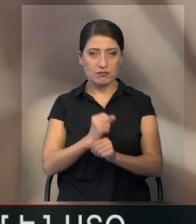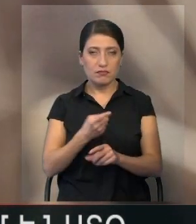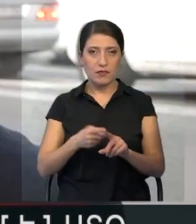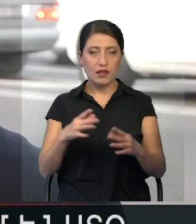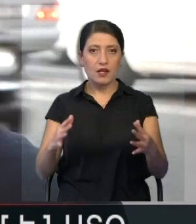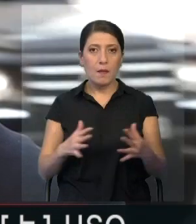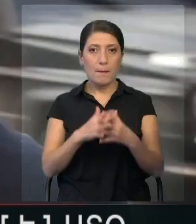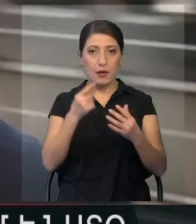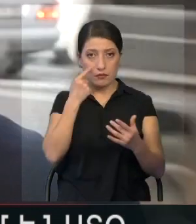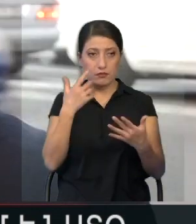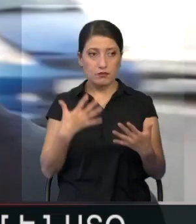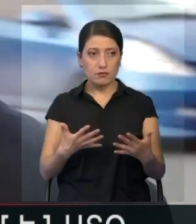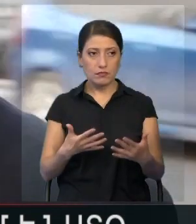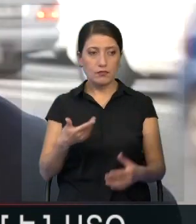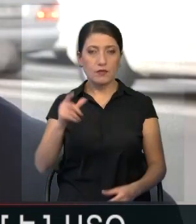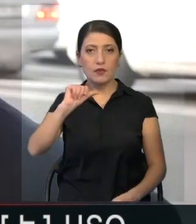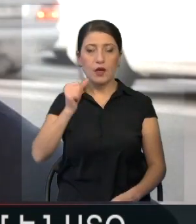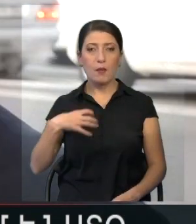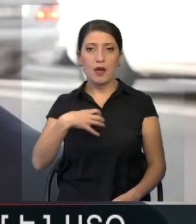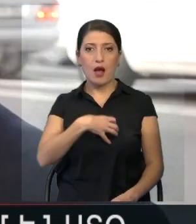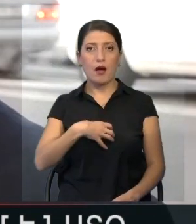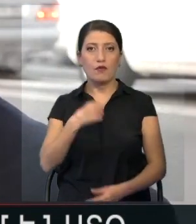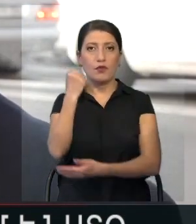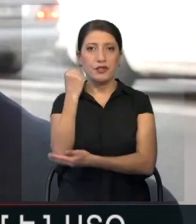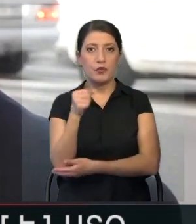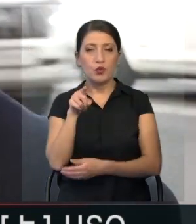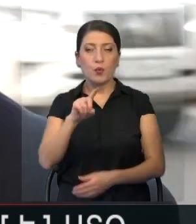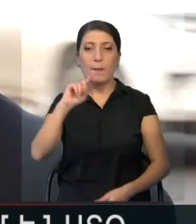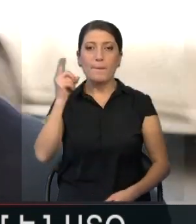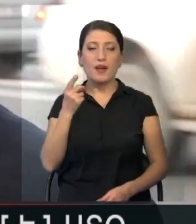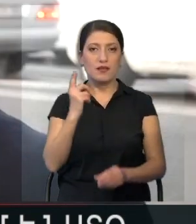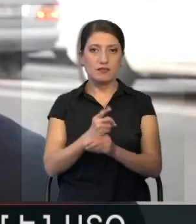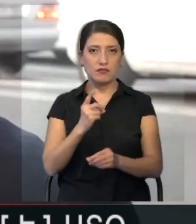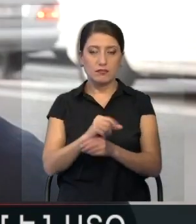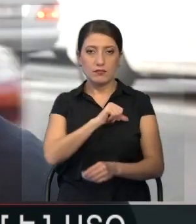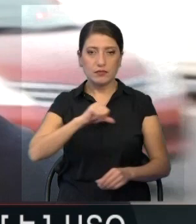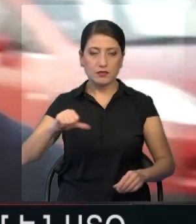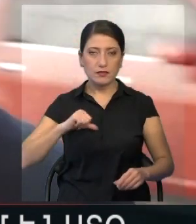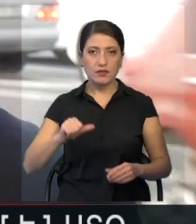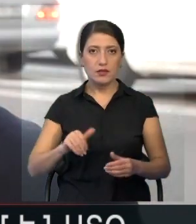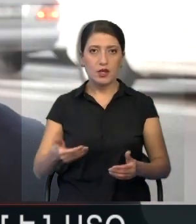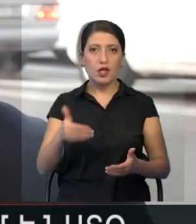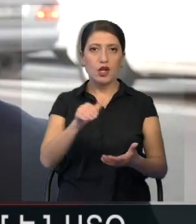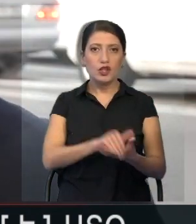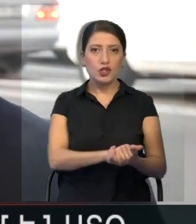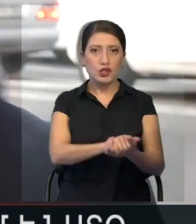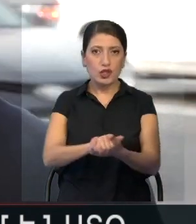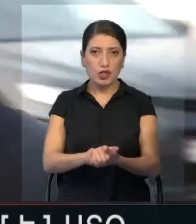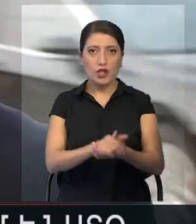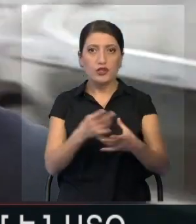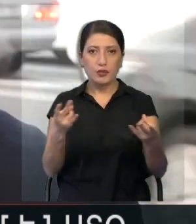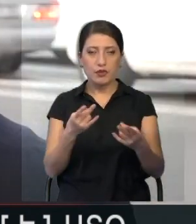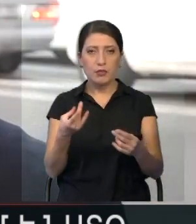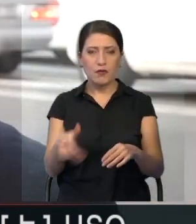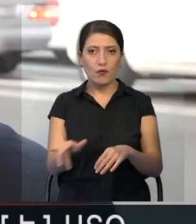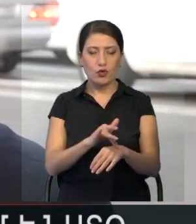պատերազմի տեսության ամենակարևոր հիմքերից մեկն է, որ դու պետք է մենակ չլինես, պետք է ստեղծես դաշինքներ և պետք է